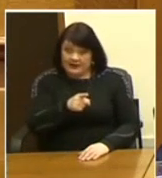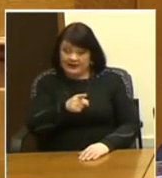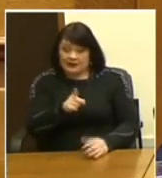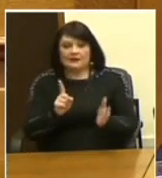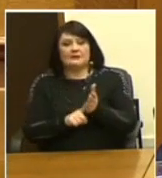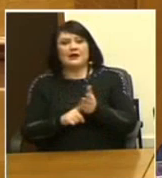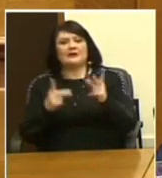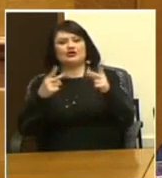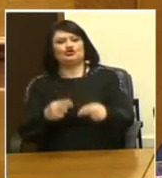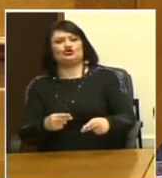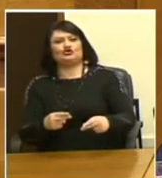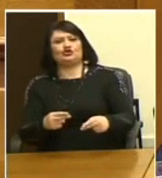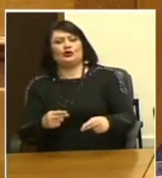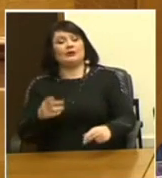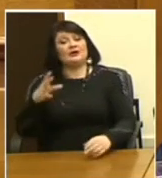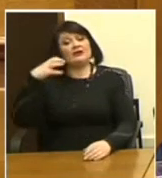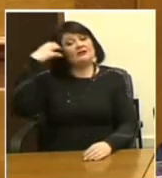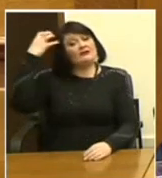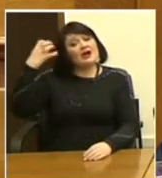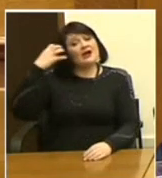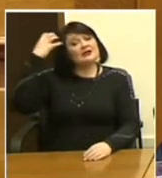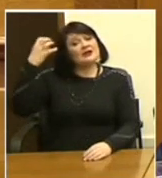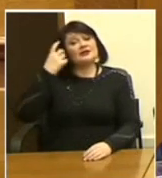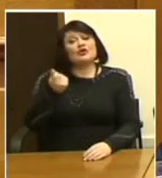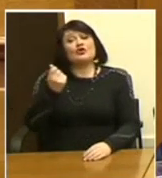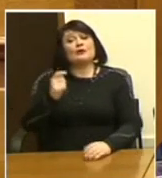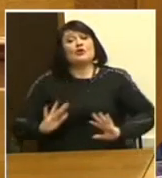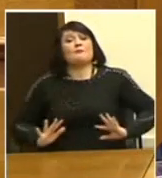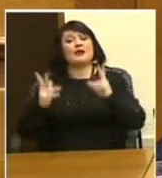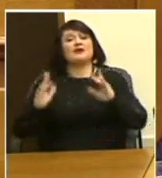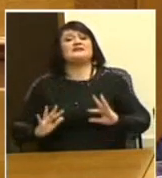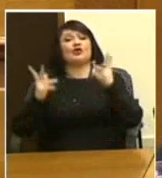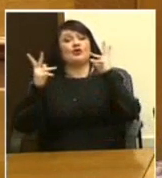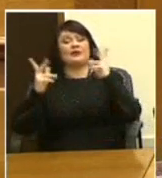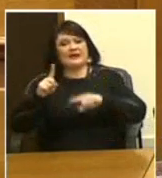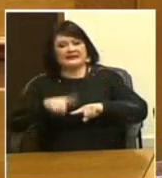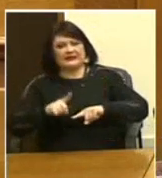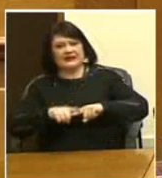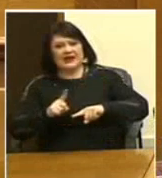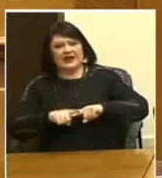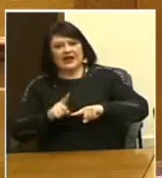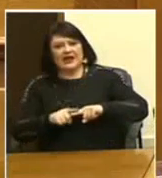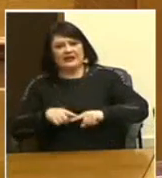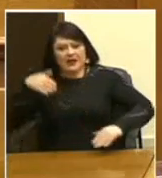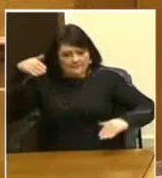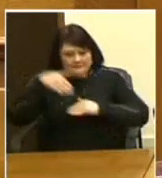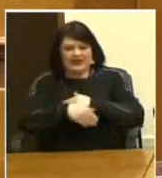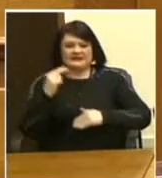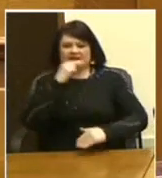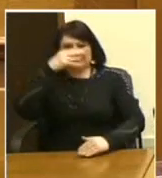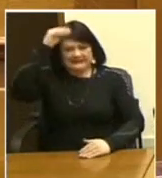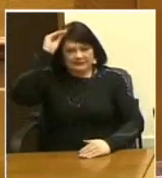σταματήσει να φαντασιώνεται ένα οικονομικό πραξικόπημα στην Ελλάδα και σενάρια για την ανατροπή του Έλληνα Πρωθυπουργού Αλέξη